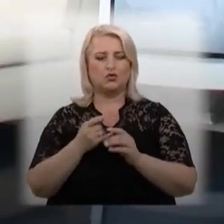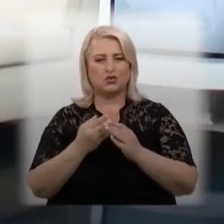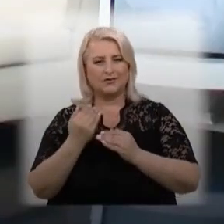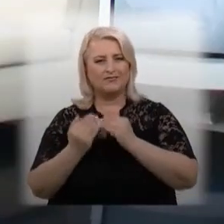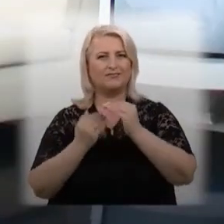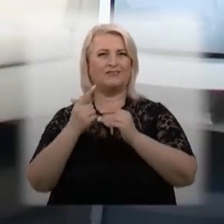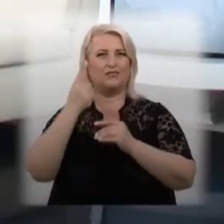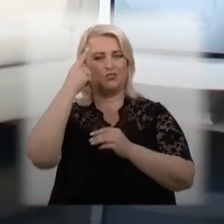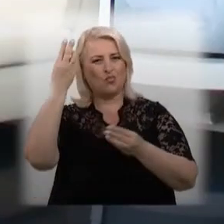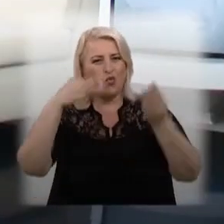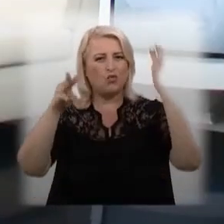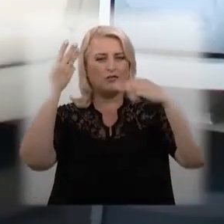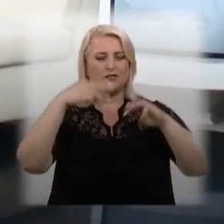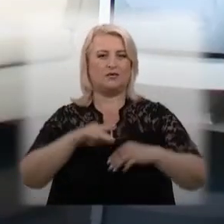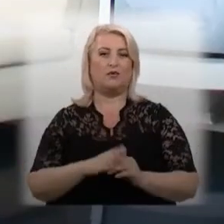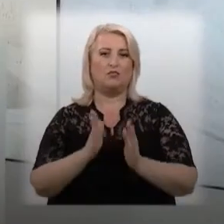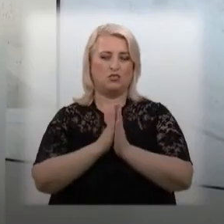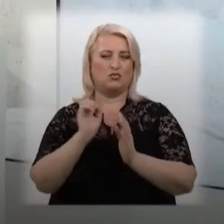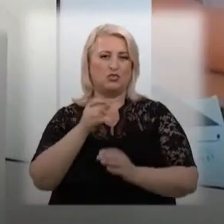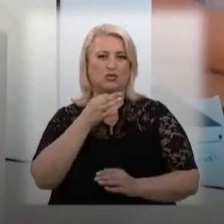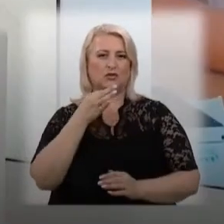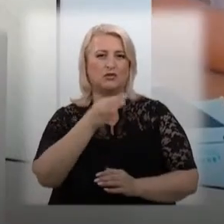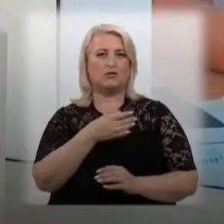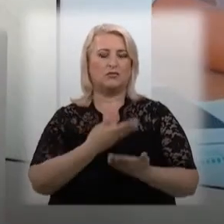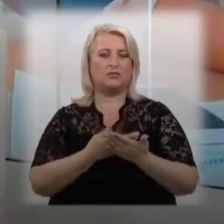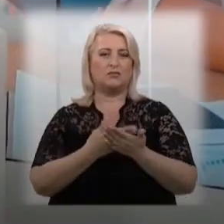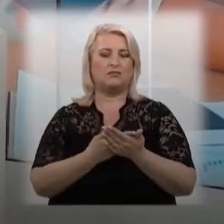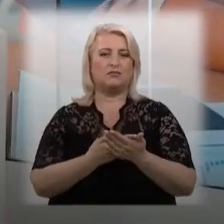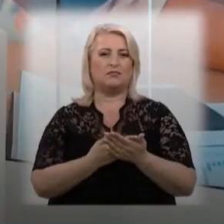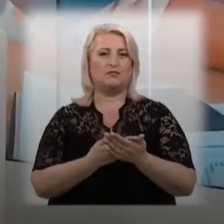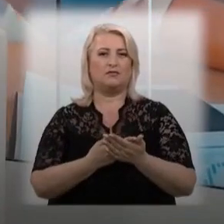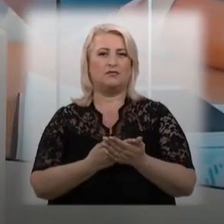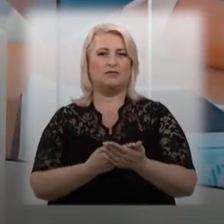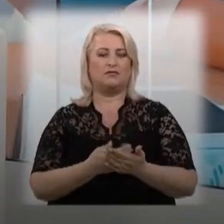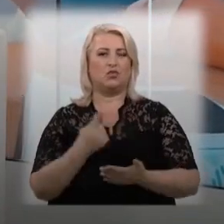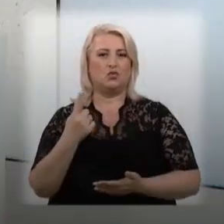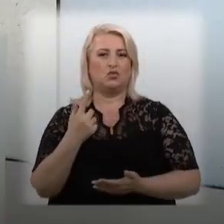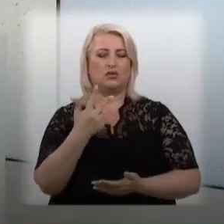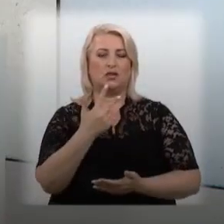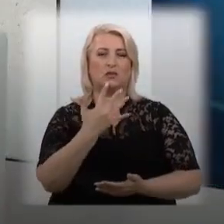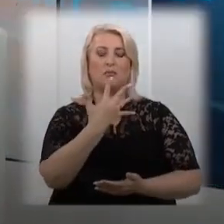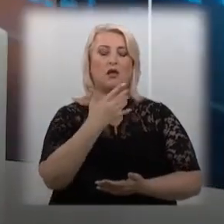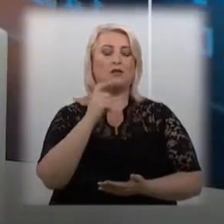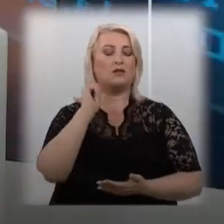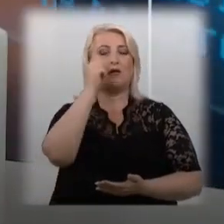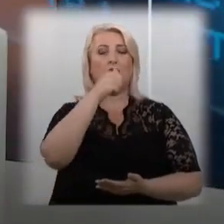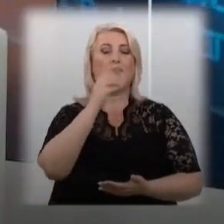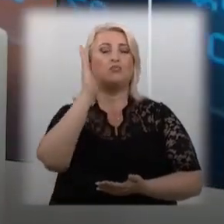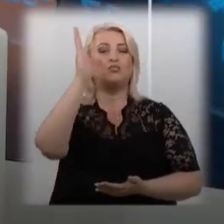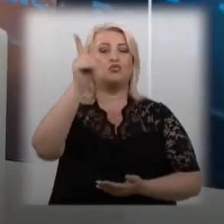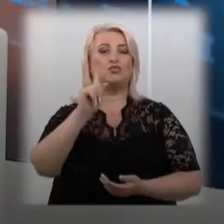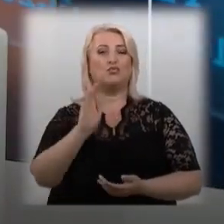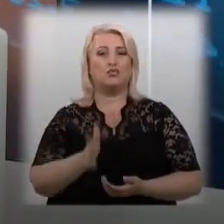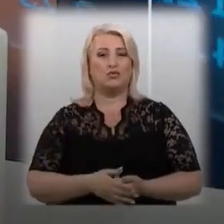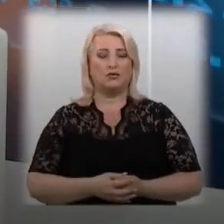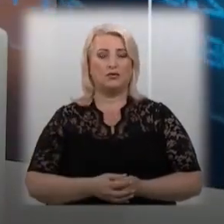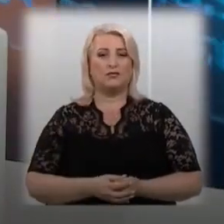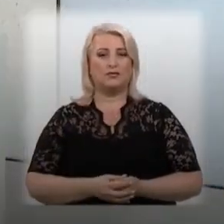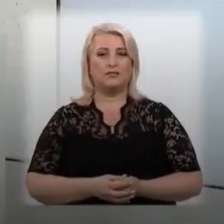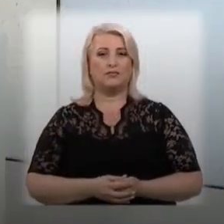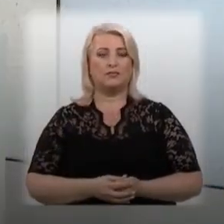spui in cateva trenduri pe care le vezi de aici in 1 3 5 ani și ce ne așteaptă vii thinapp